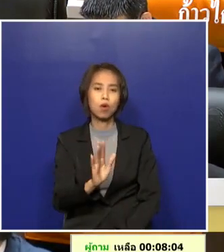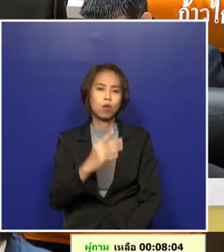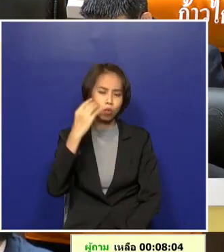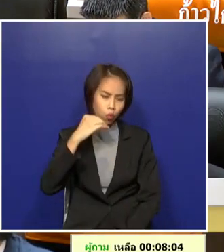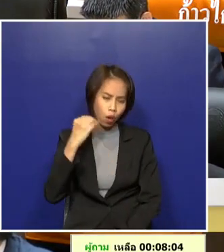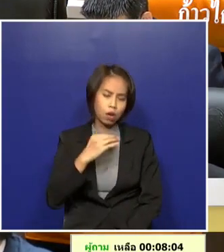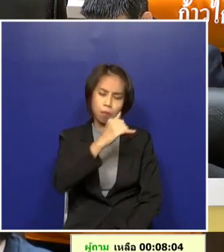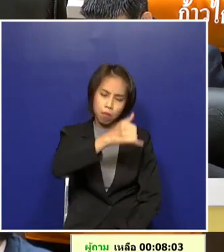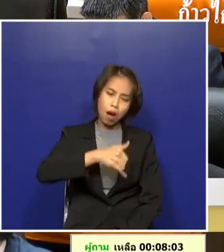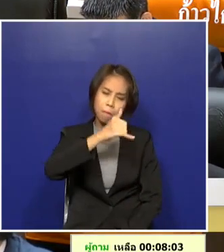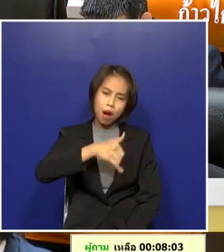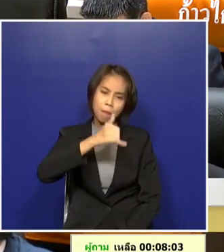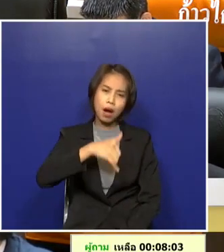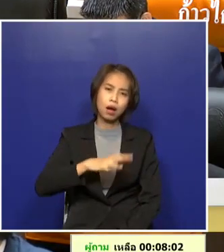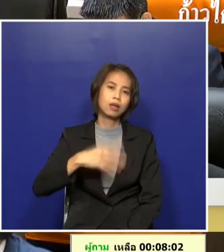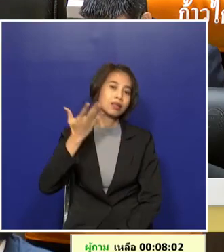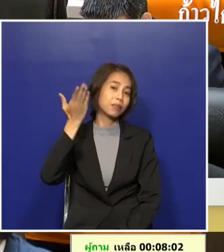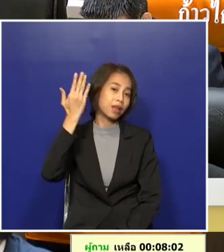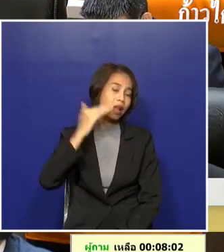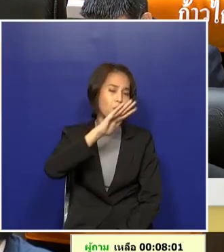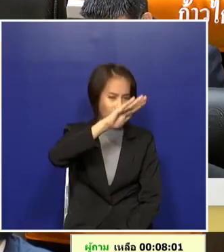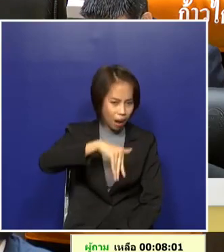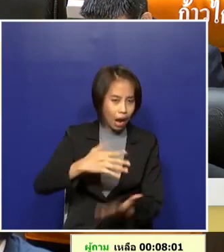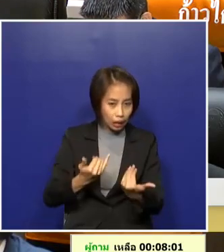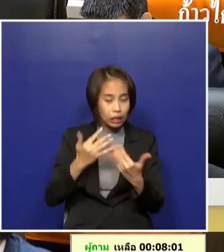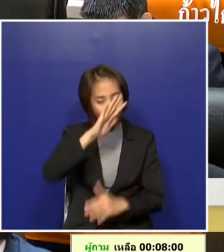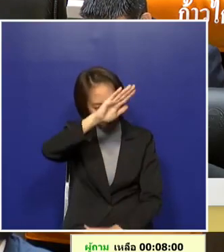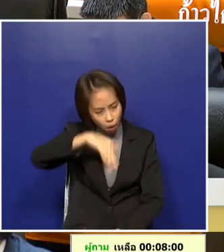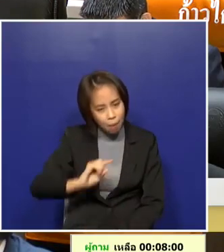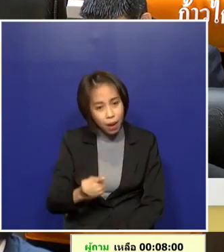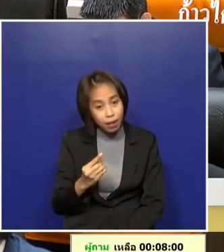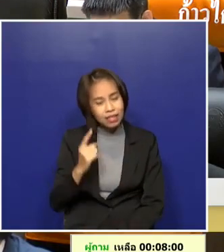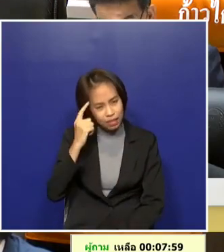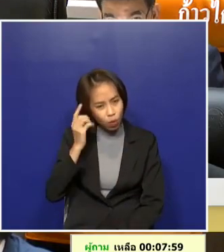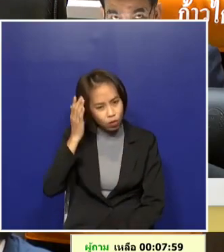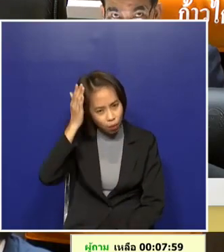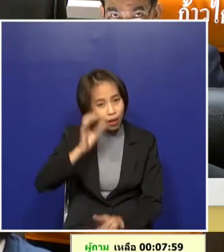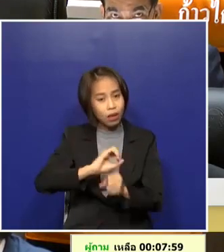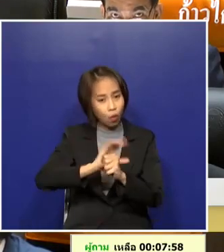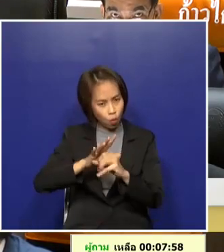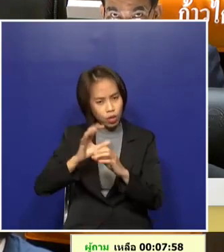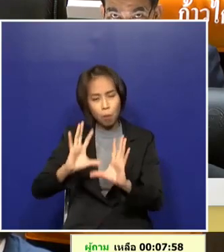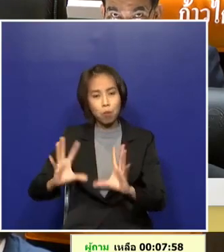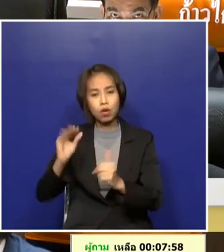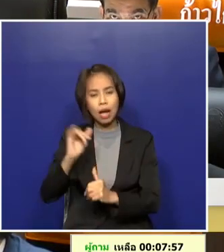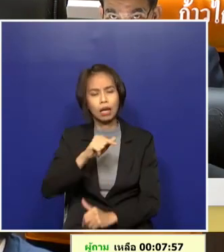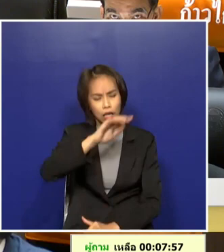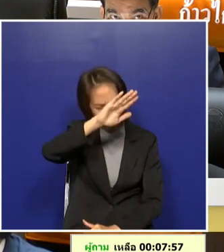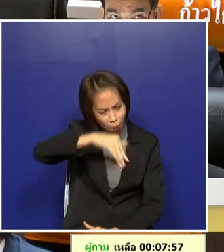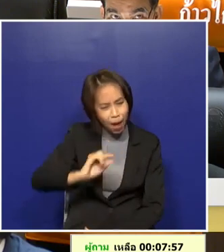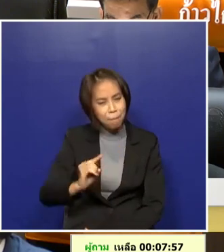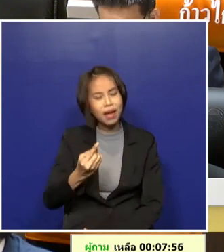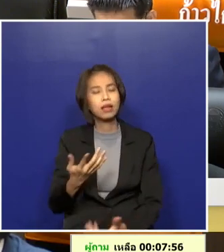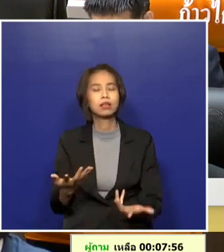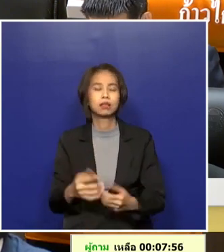ทุกสัปดาห์อย่างนี้นะครับสัปดาห์ก่อนท่านก็มาสัปดาห์นี้ท่านก็มาสัปดาห์ต่อไปโควิดยังไม่จบเดี๋ยวท่านก็มาใช่ไหมครับเรื่องที่ส